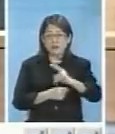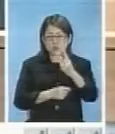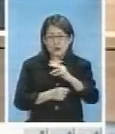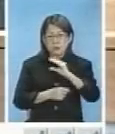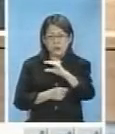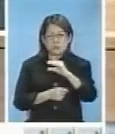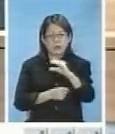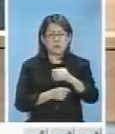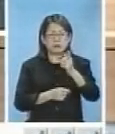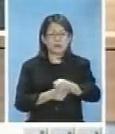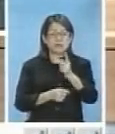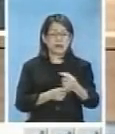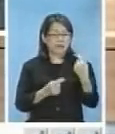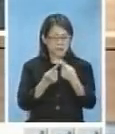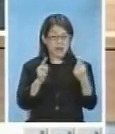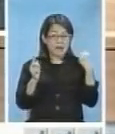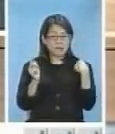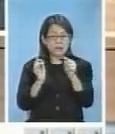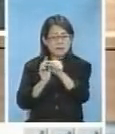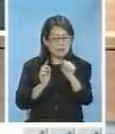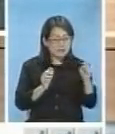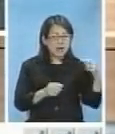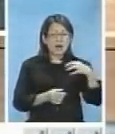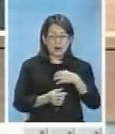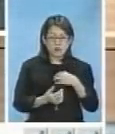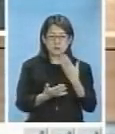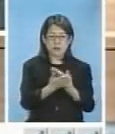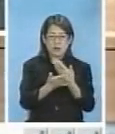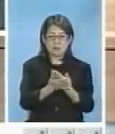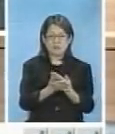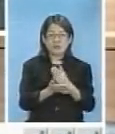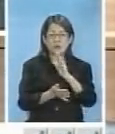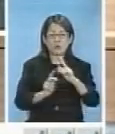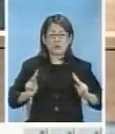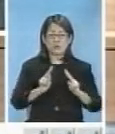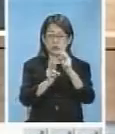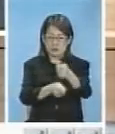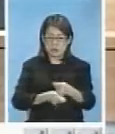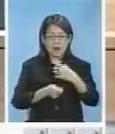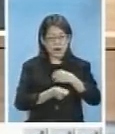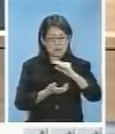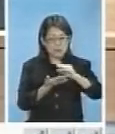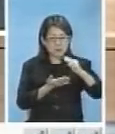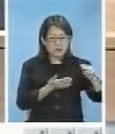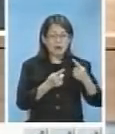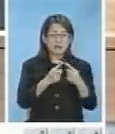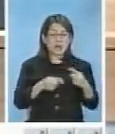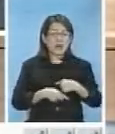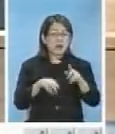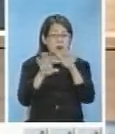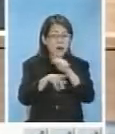นครับมีอีกหลายๆพื้นที่ครับที่ต้องการงบประมาณจากกระทรวงเกษตรและสหกรณ์แต่ก็ถูกทอดทิ้งอย่างไม่เป็นธ